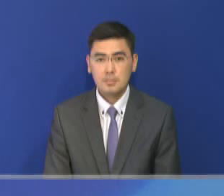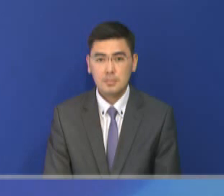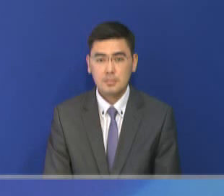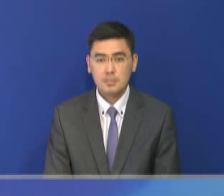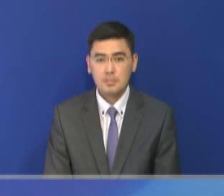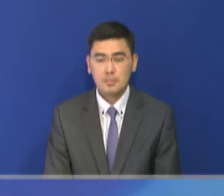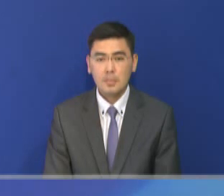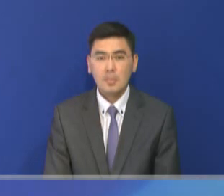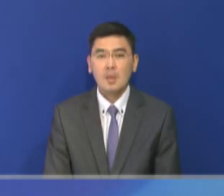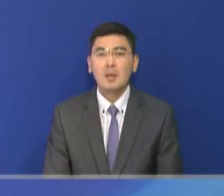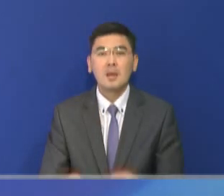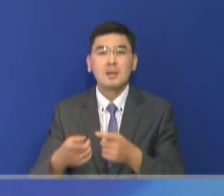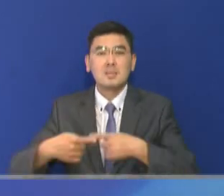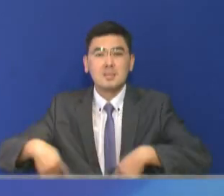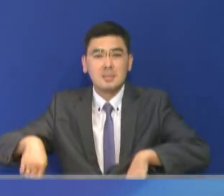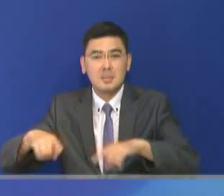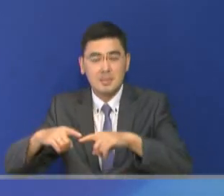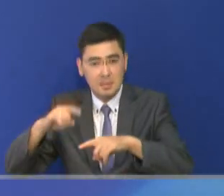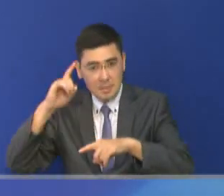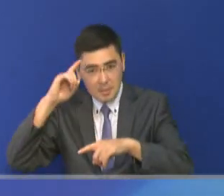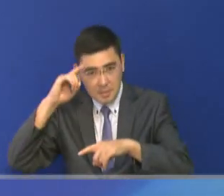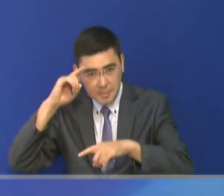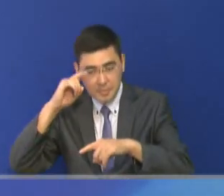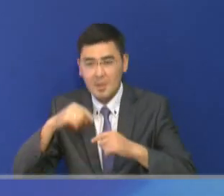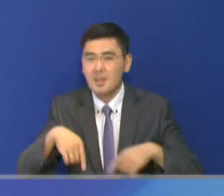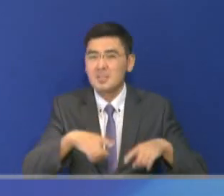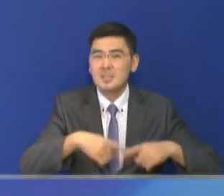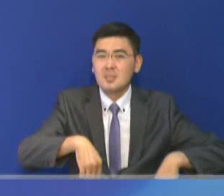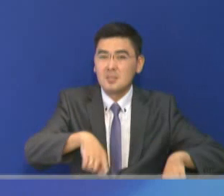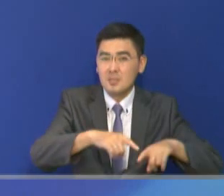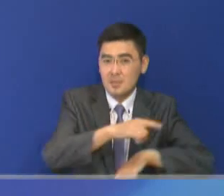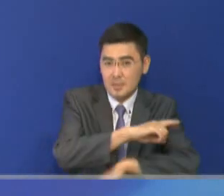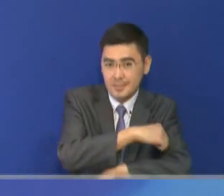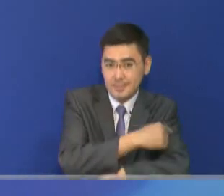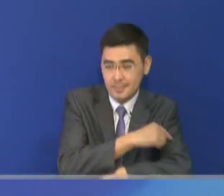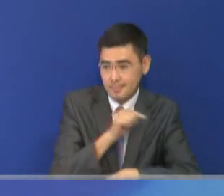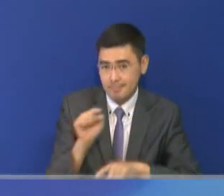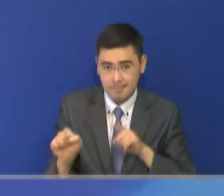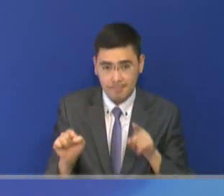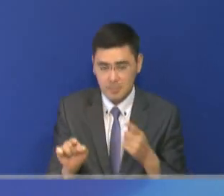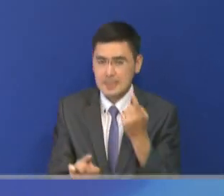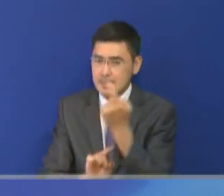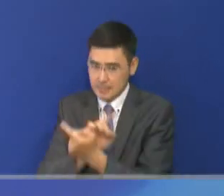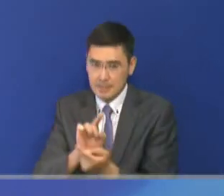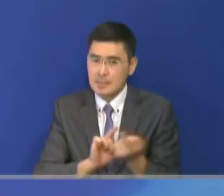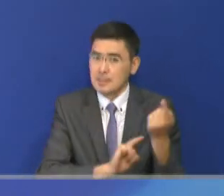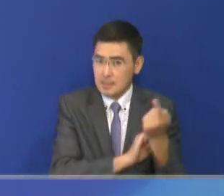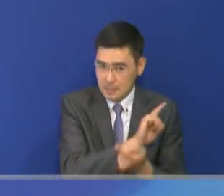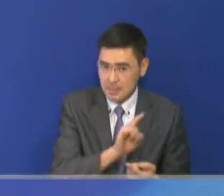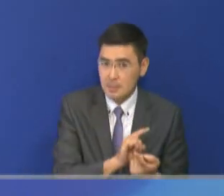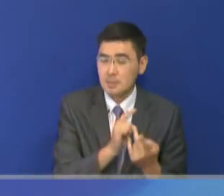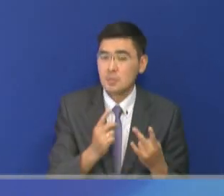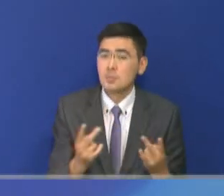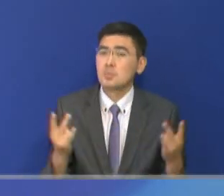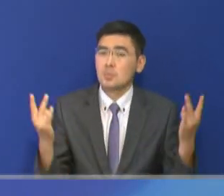Необходимость проведения реформ в таких социально значимых сферах, как здравоохранение и образование, назрела уже давно. Ведь именно эти две отрасли